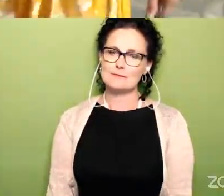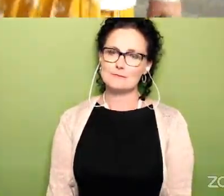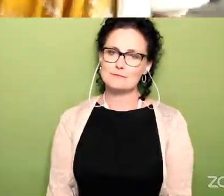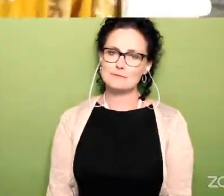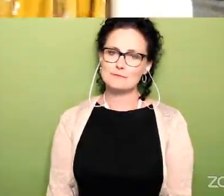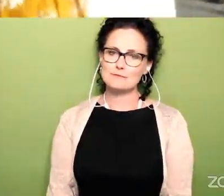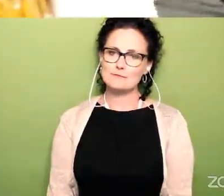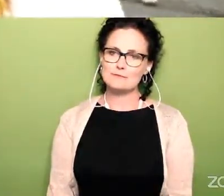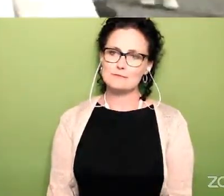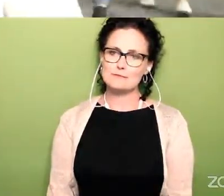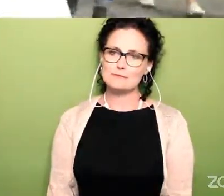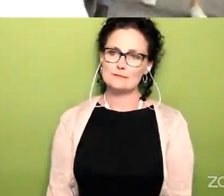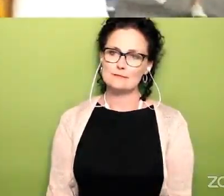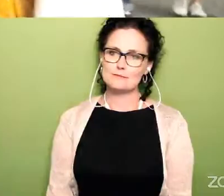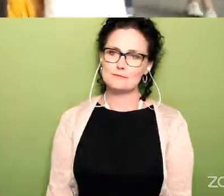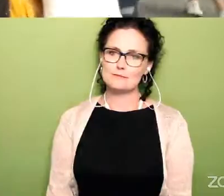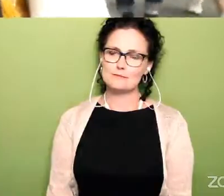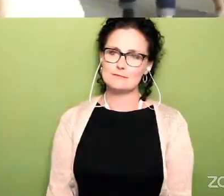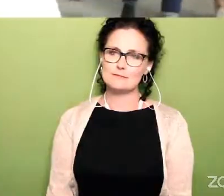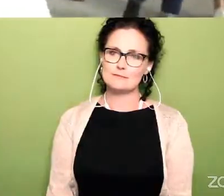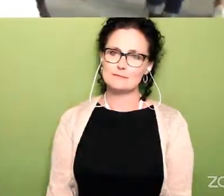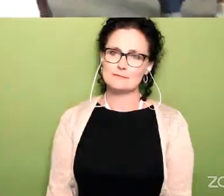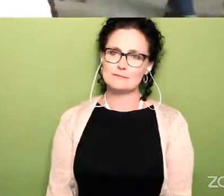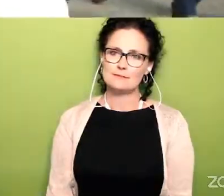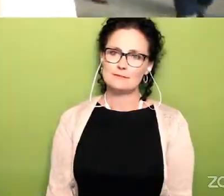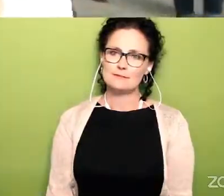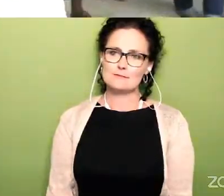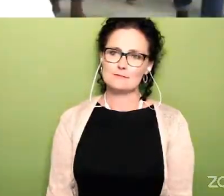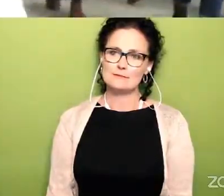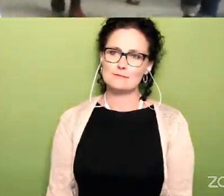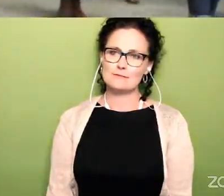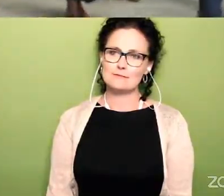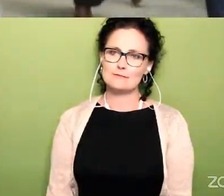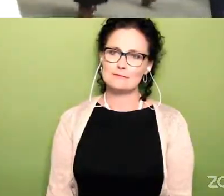ते करूं रब सच्चा किया